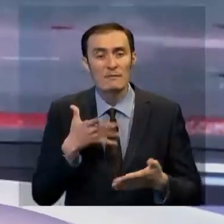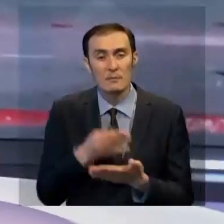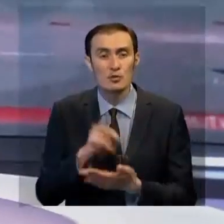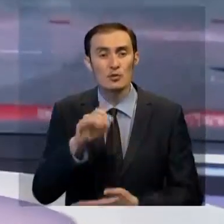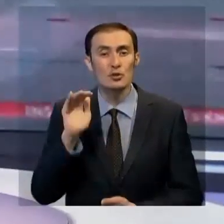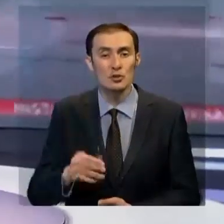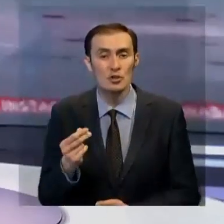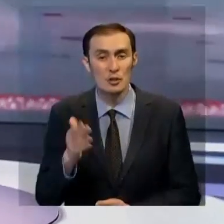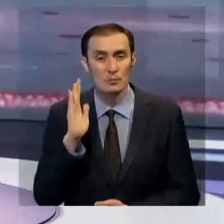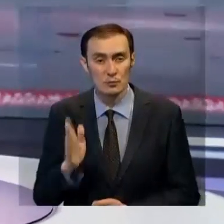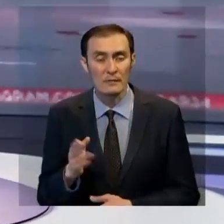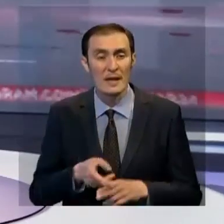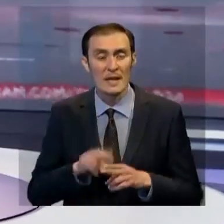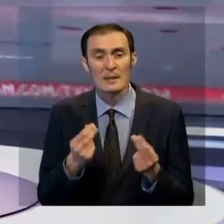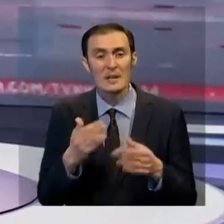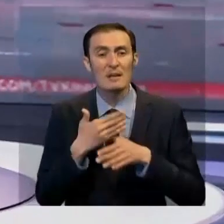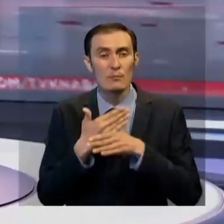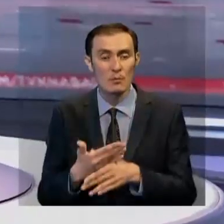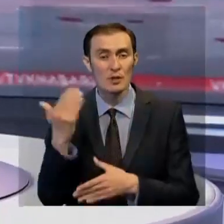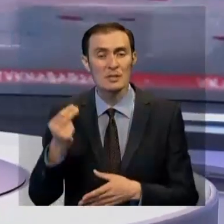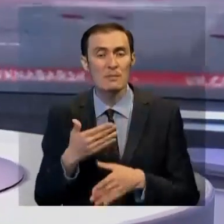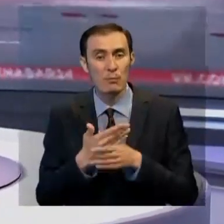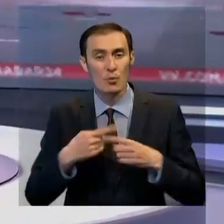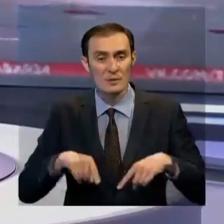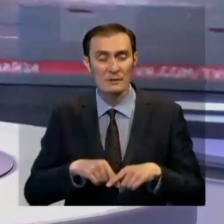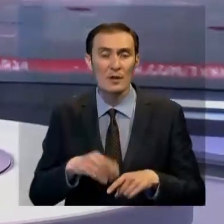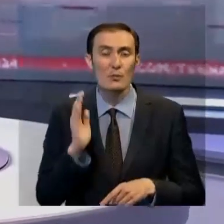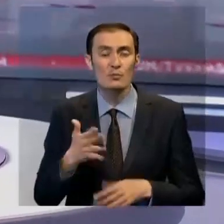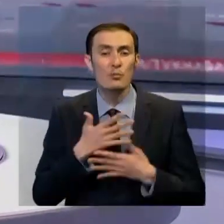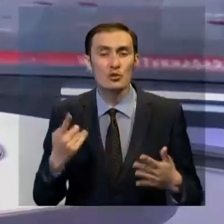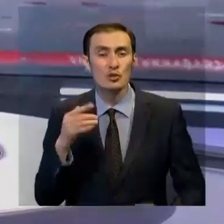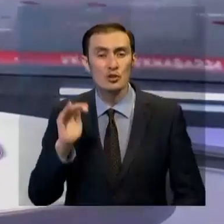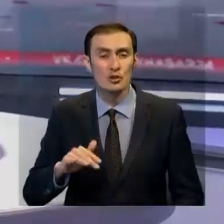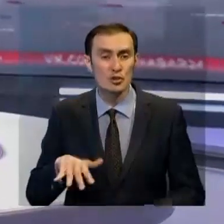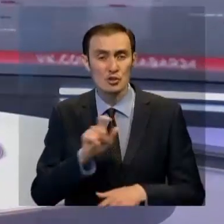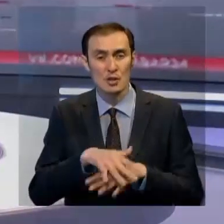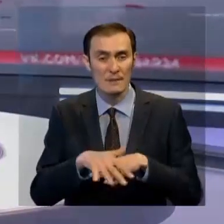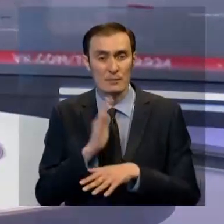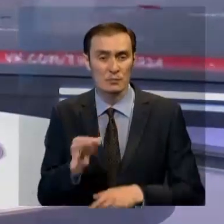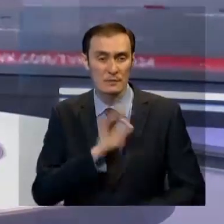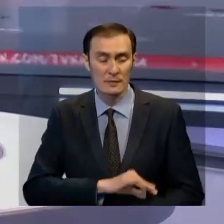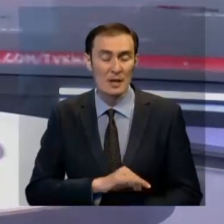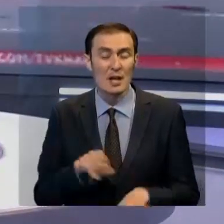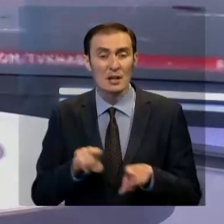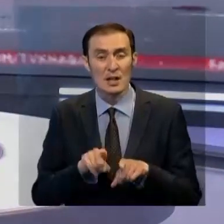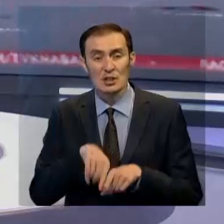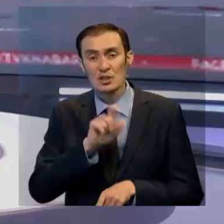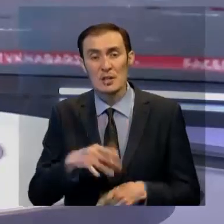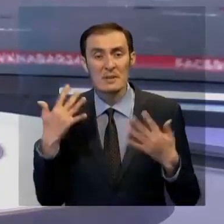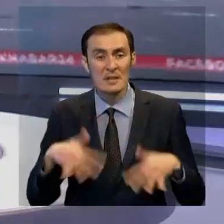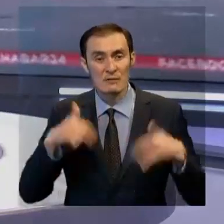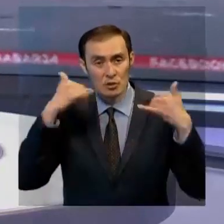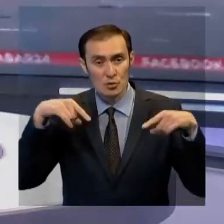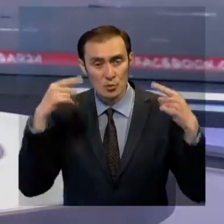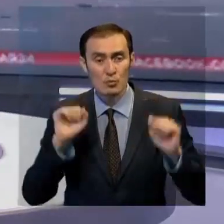по 100 тысяч тенге. Это материальная помощь от спонсоров. Получат ее больше 1000 человек. Помимо этого, жители, потерявшие